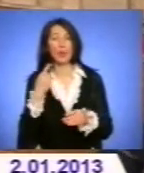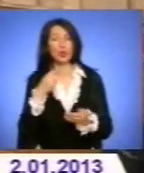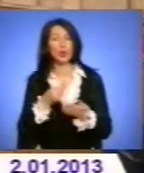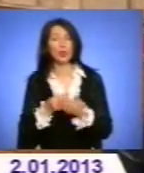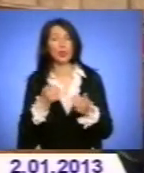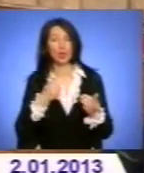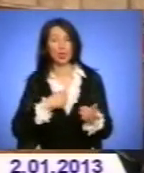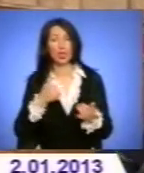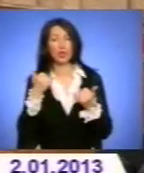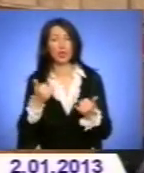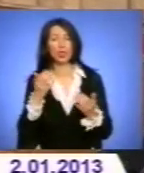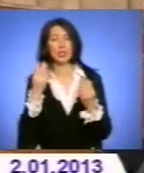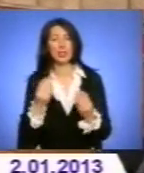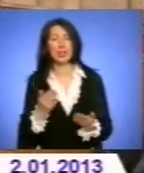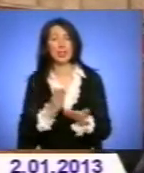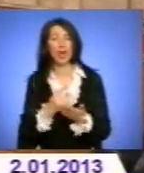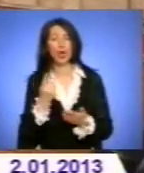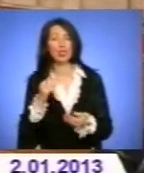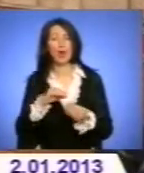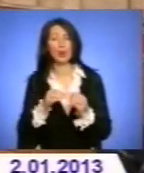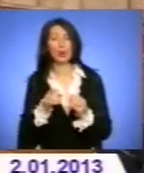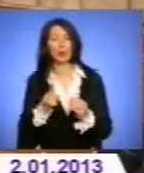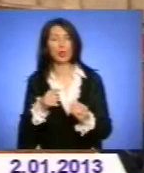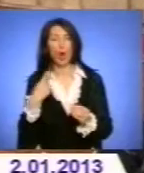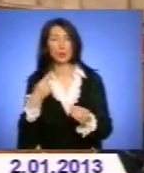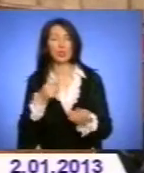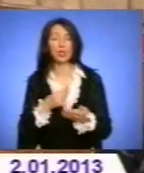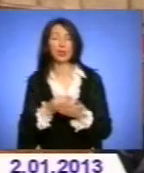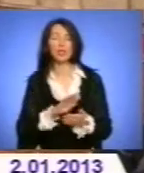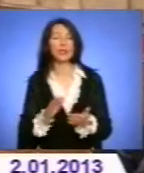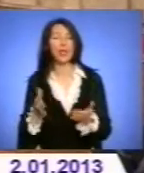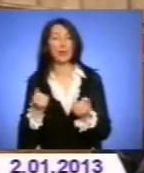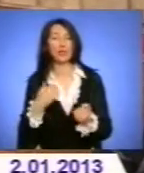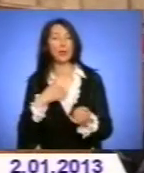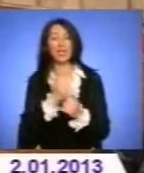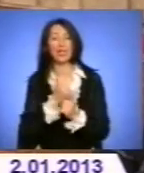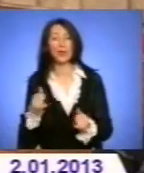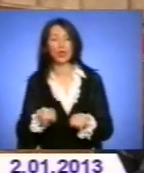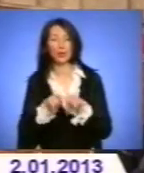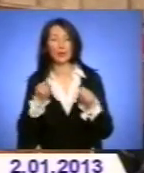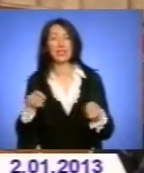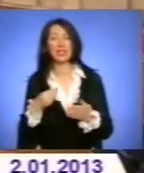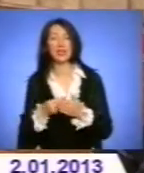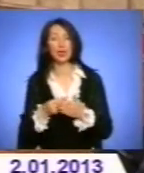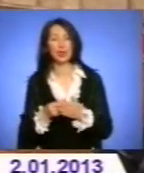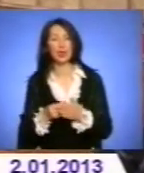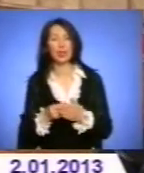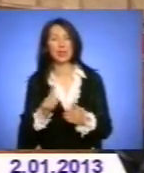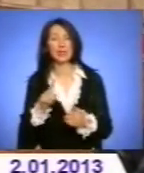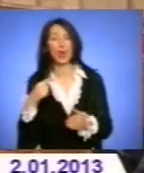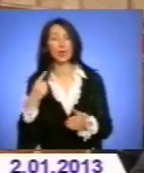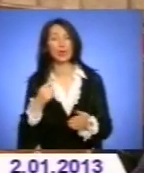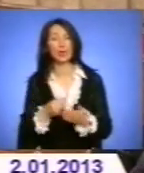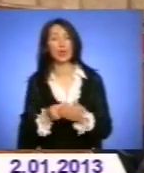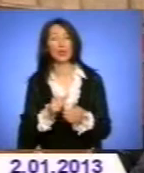день у нас є одна тільки проблема, тому що обласний бюджет не прийнятий і ми не можемо відкрити фінансування з обласного